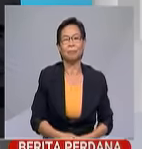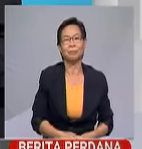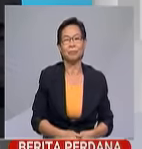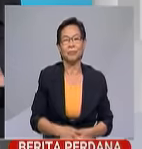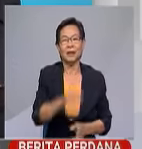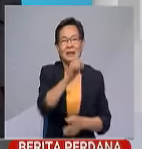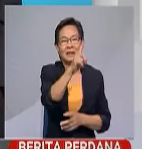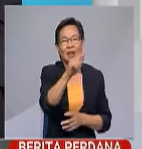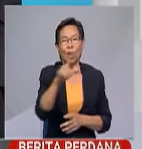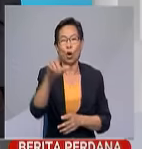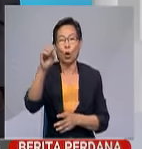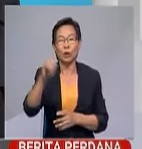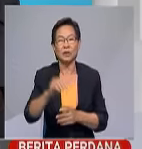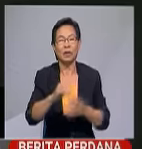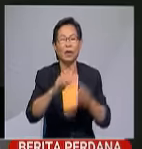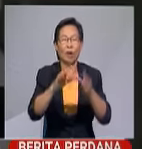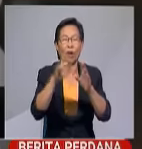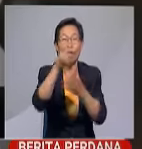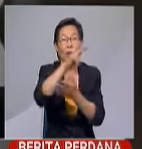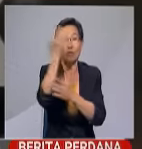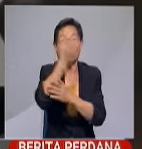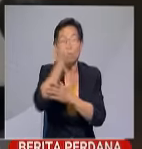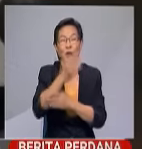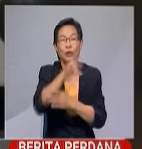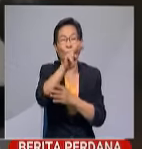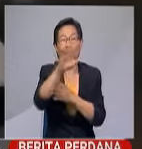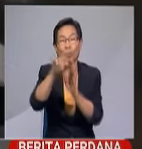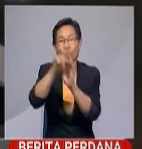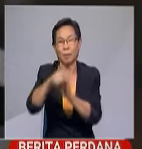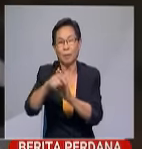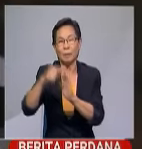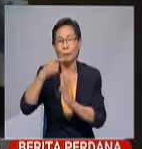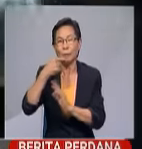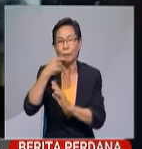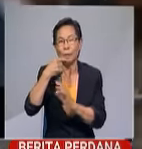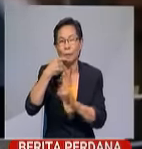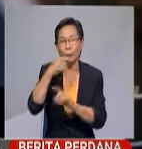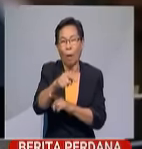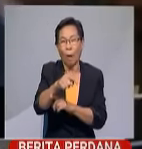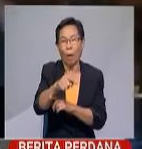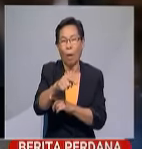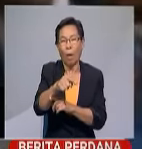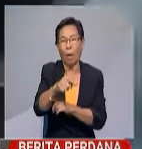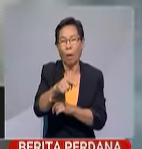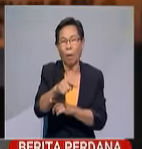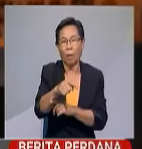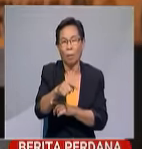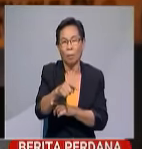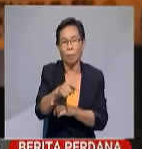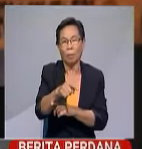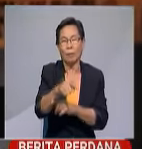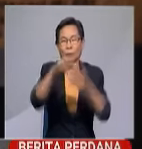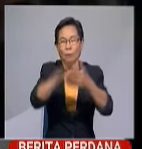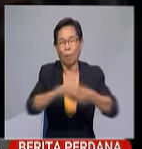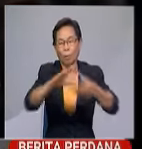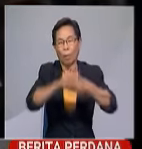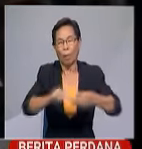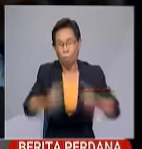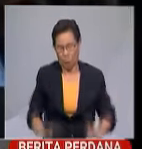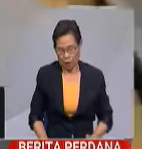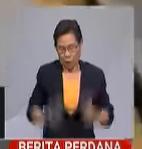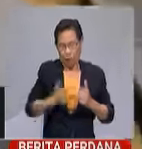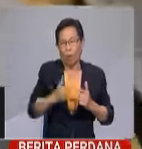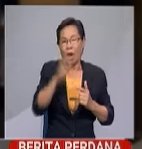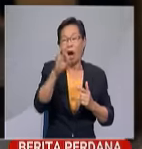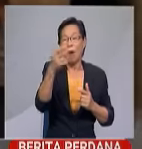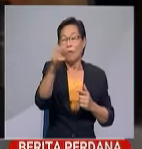Superman, filem dokumentari 25 minit arahan Smriti Mundra dan Sami Khan mengisahkan perjalanan hidup